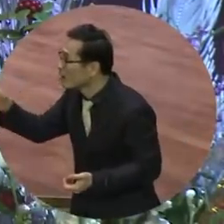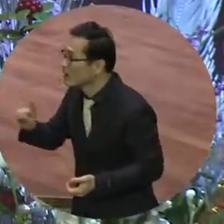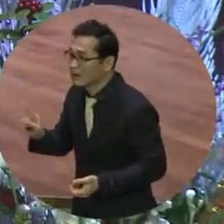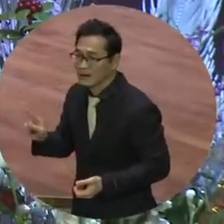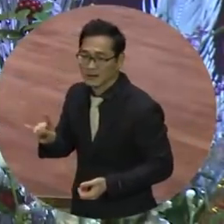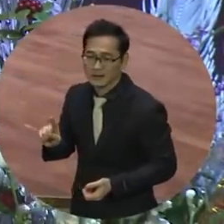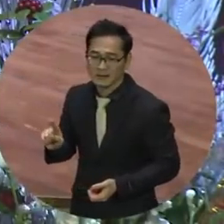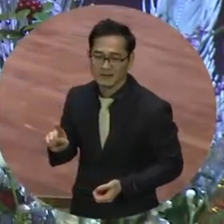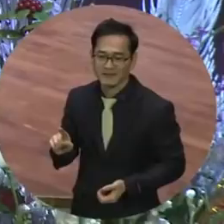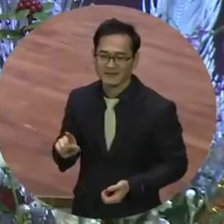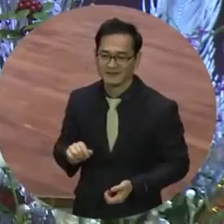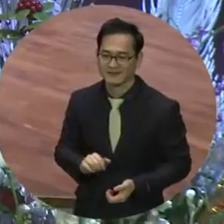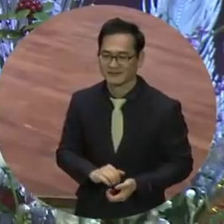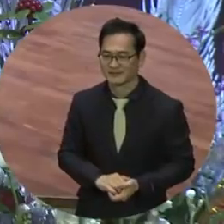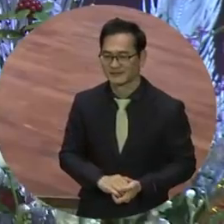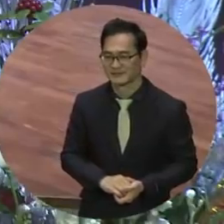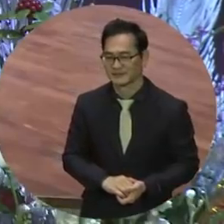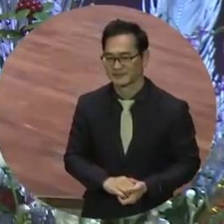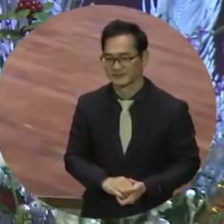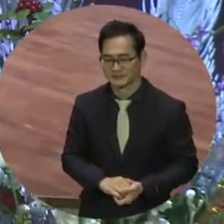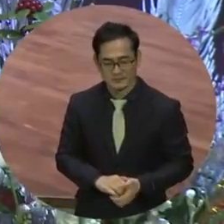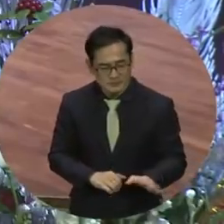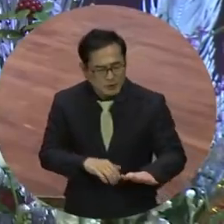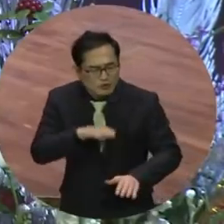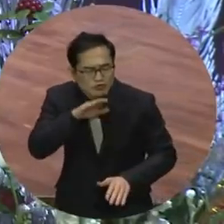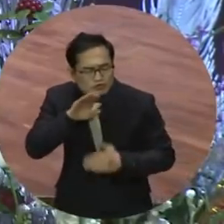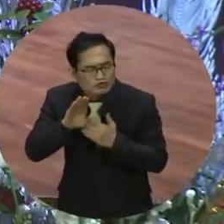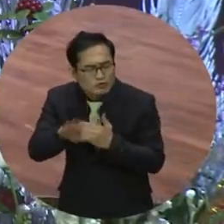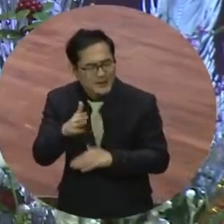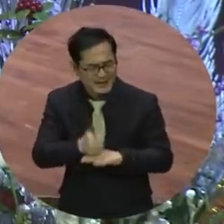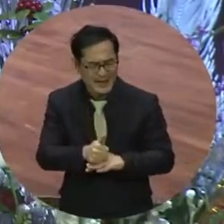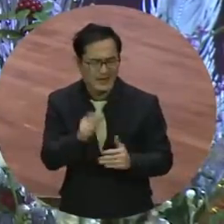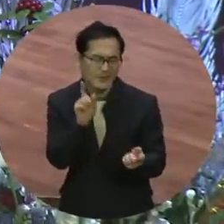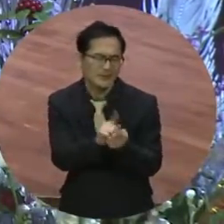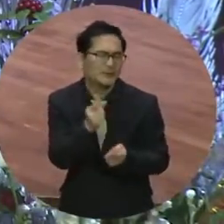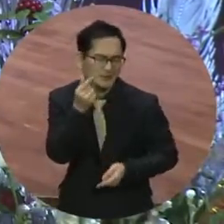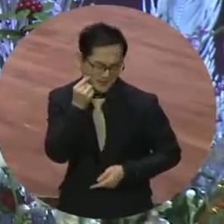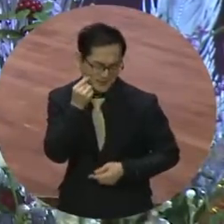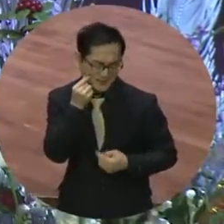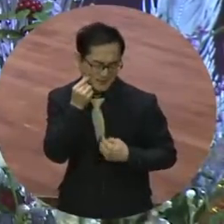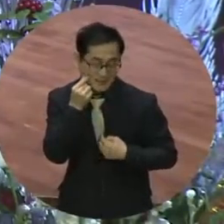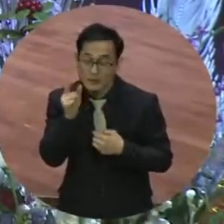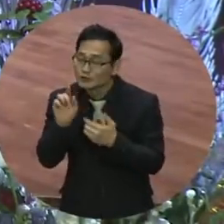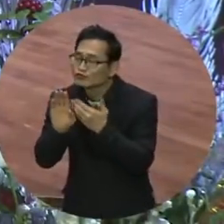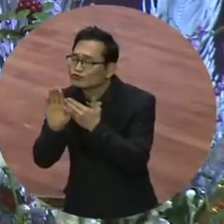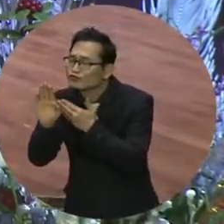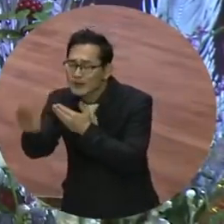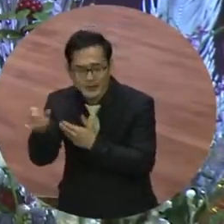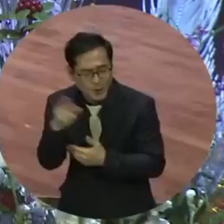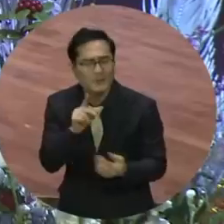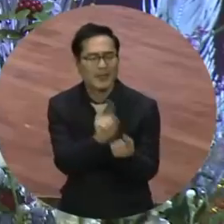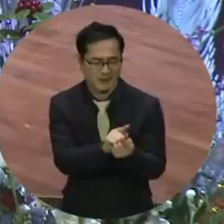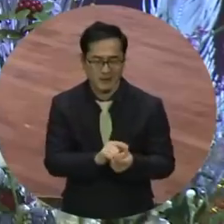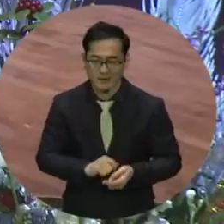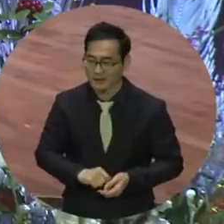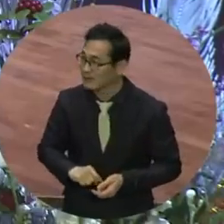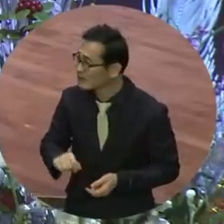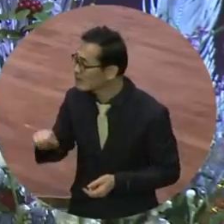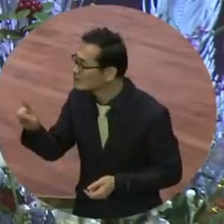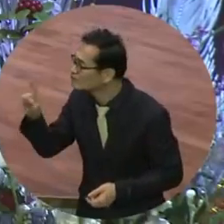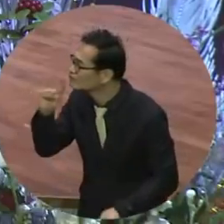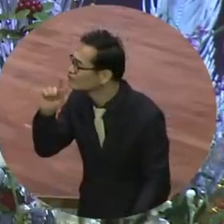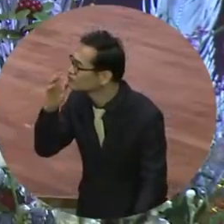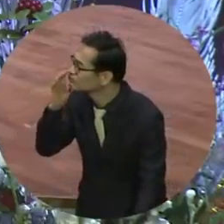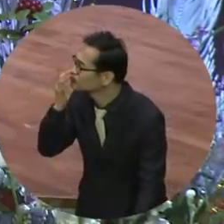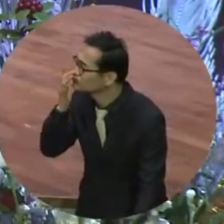그리고 오늘 본문을 통해서 조금 있으면 나를 보지 못하겠고 또 조금 있으면 나를 보리라 하시니까, 이렇게 말씀하시니까 제자들이 도대체